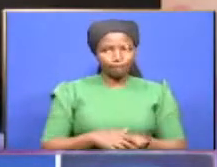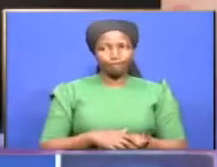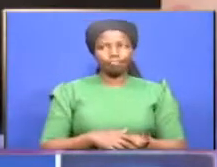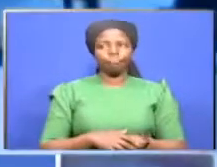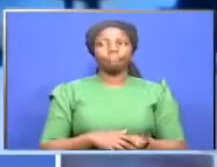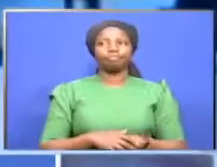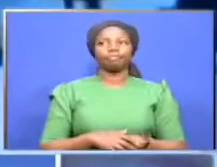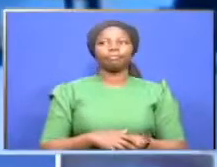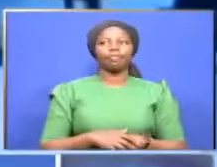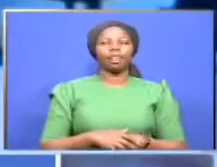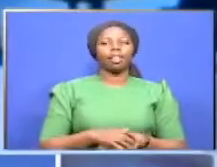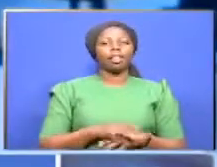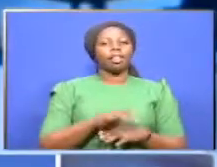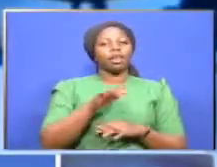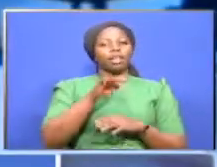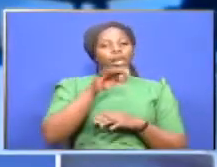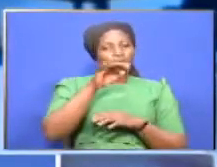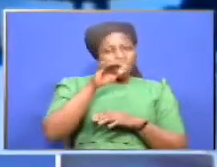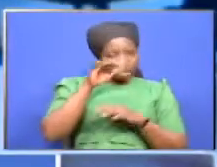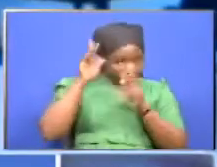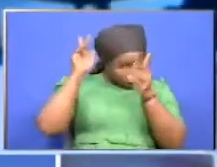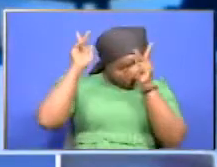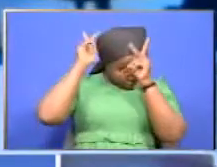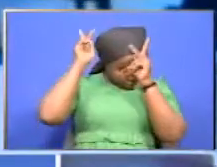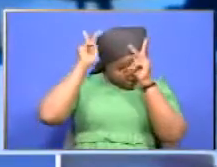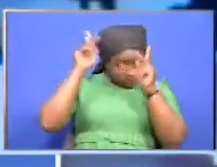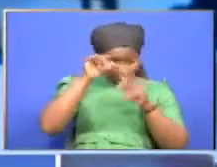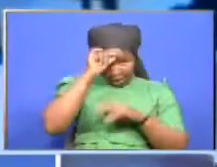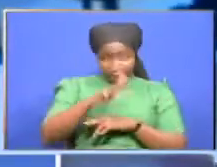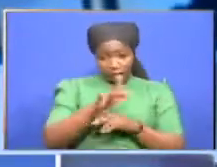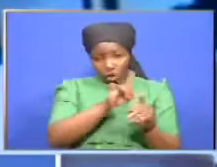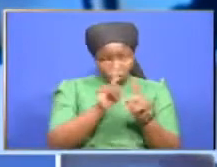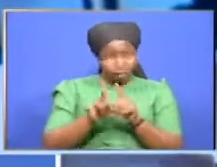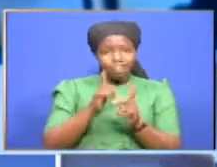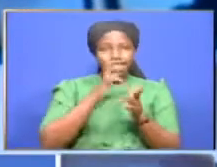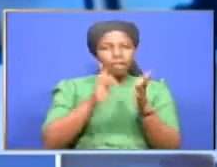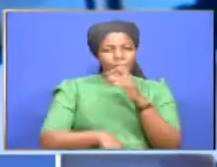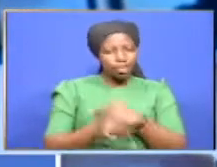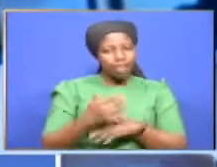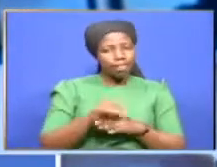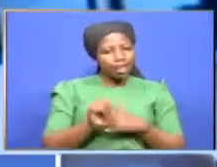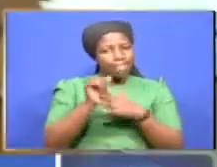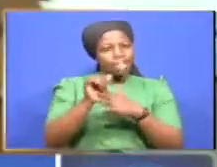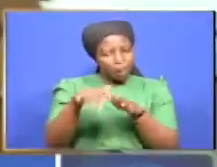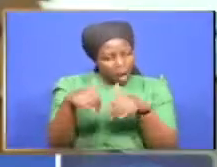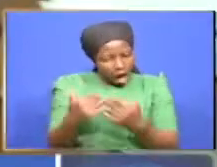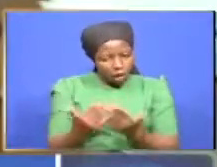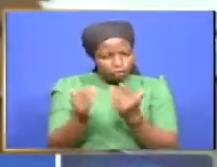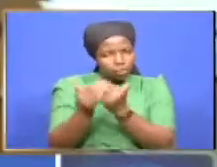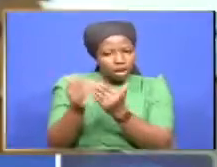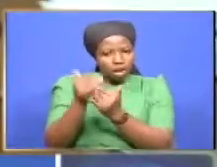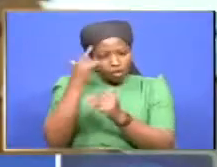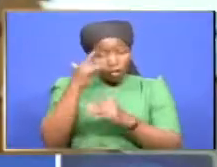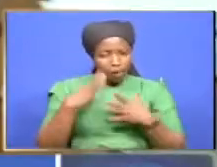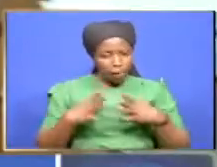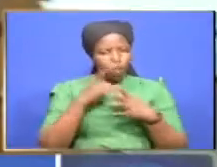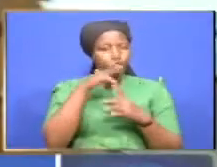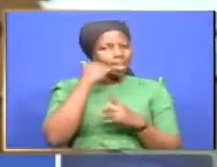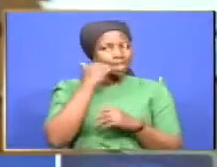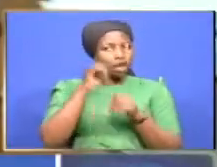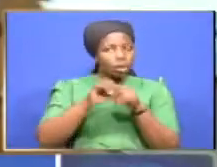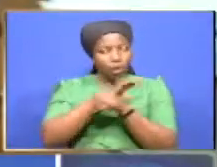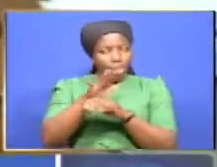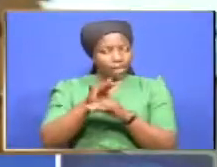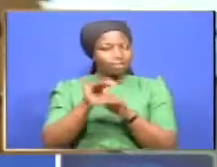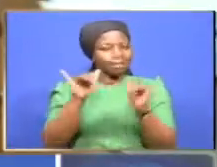59,449. Oparanya pia amedokeza kuwa mwongozo kuhusu jinsi ya kuwashughulikia watu wanaougua maradhi ya COVID-19 wakiwa